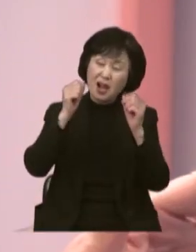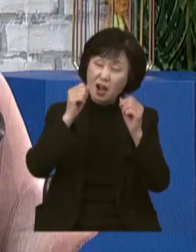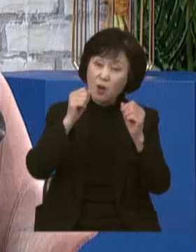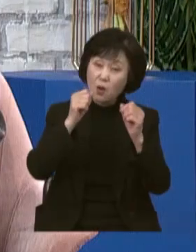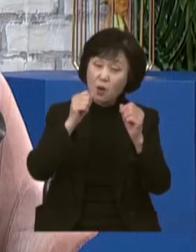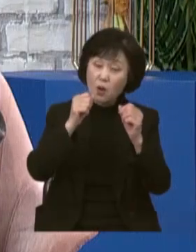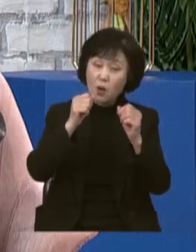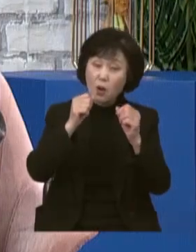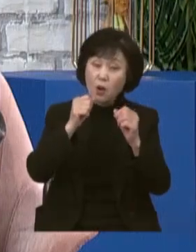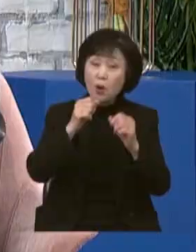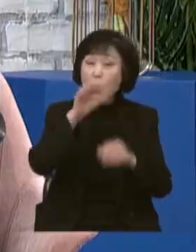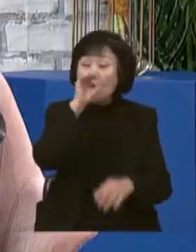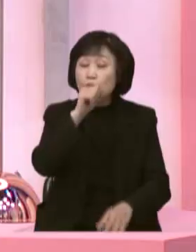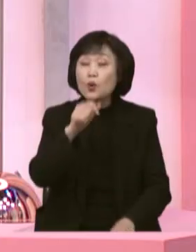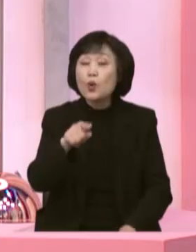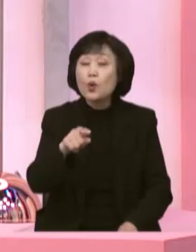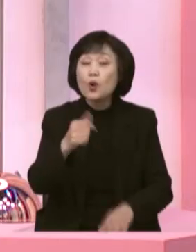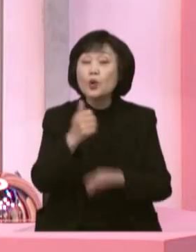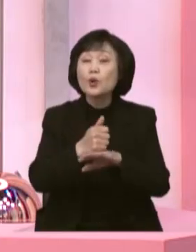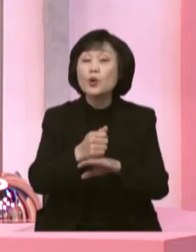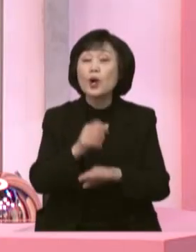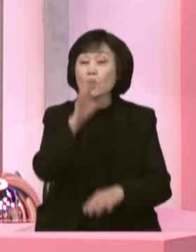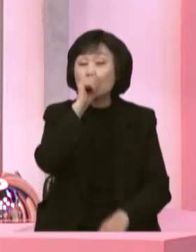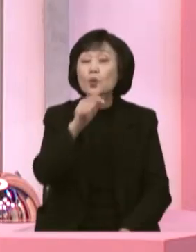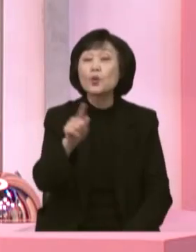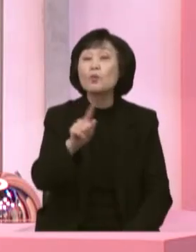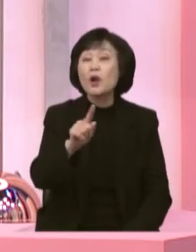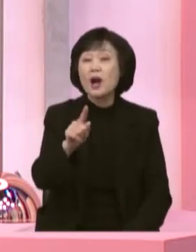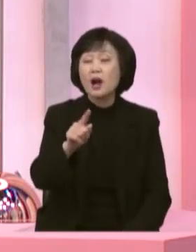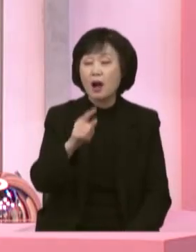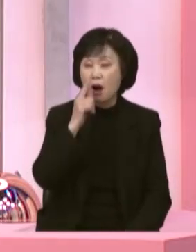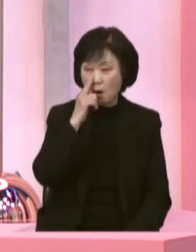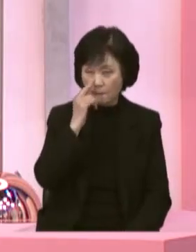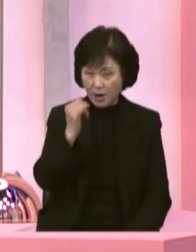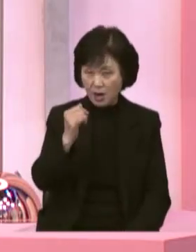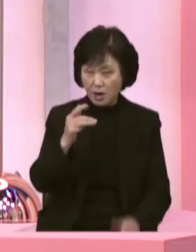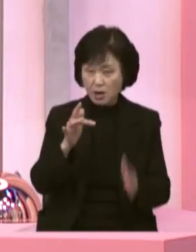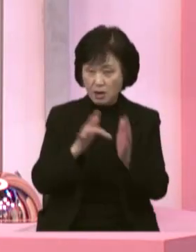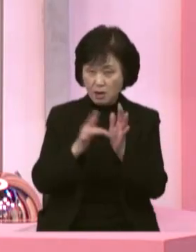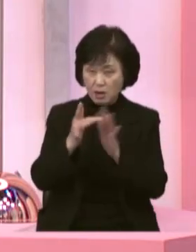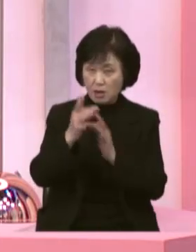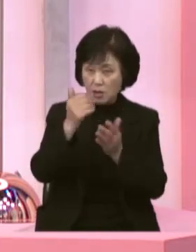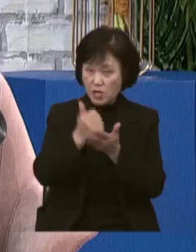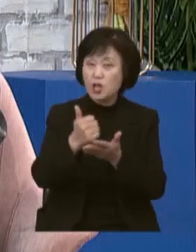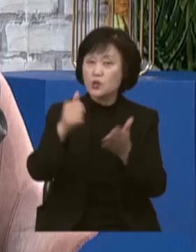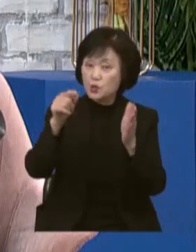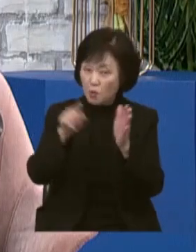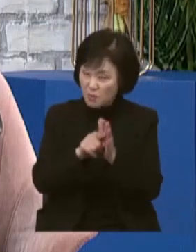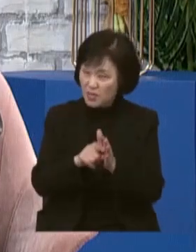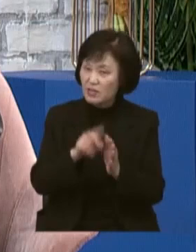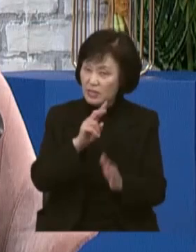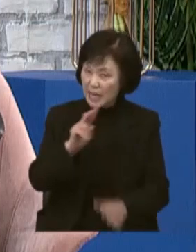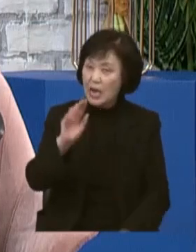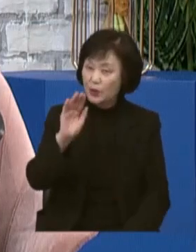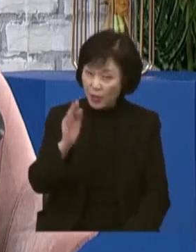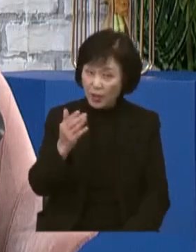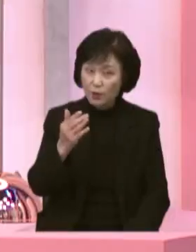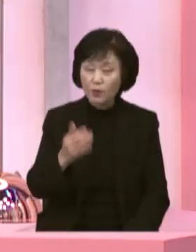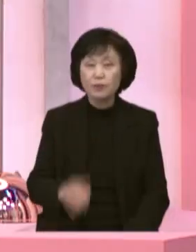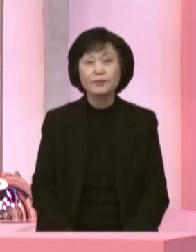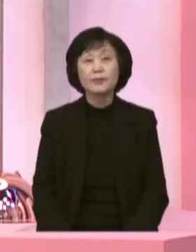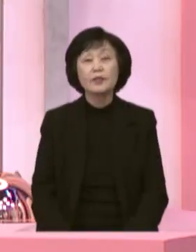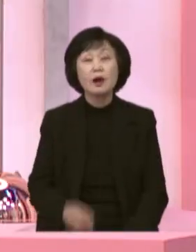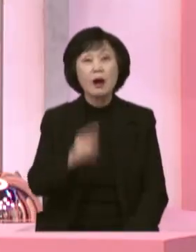있잖아. 2년이 미쳤나 이러고 난리 났을 건데. 그래. 그러자. 어머니가? 그